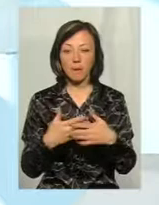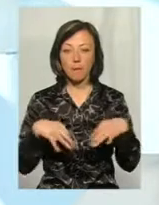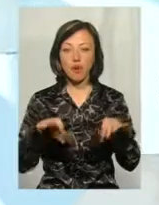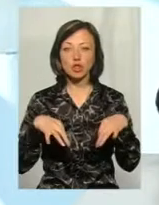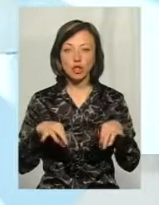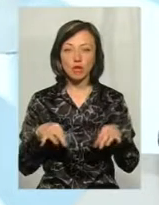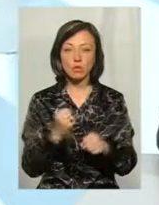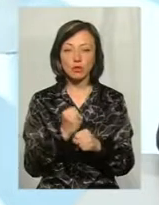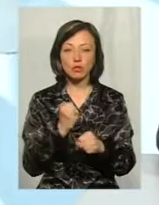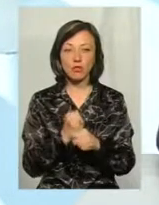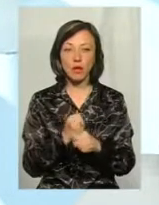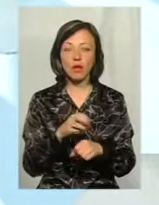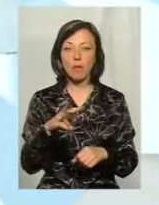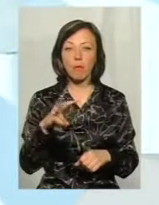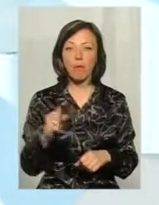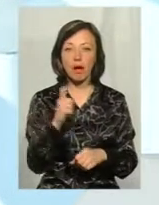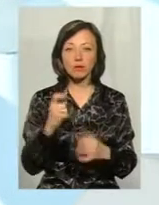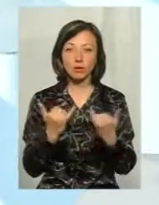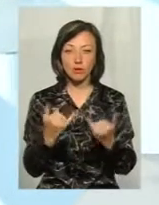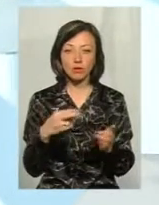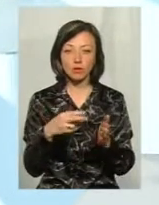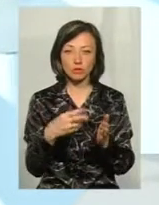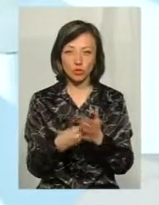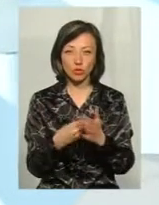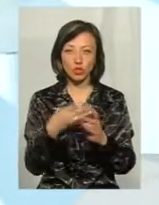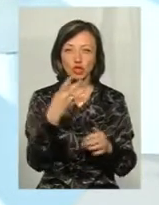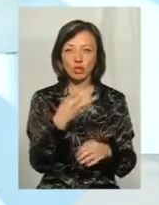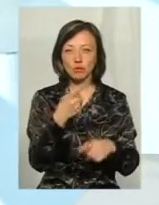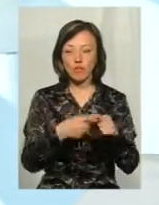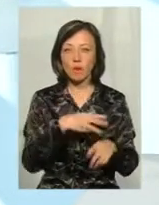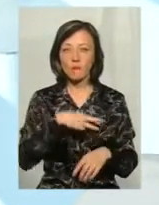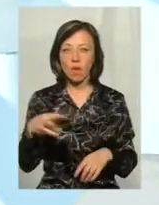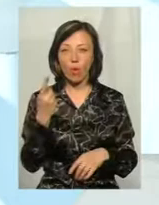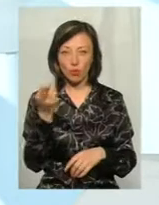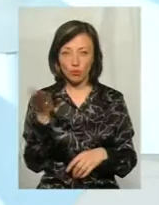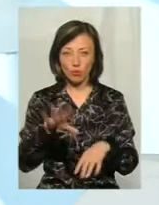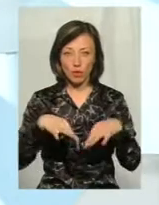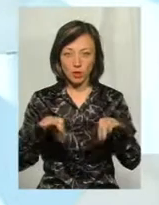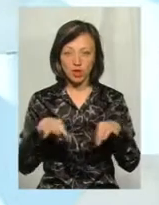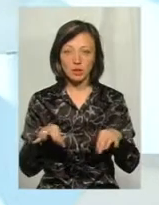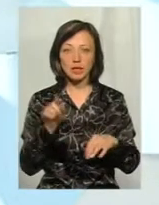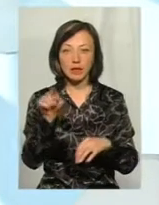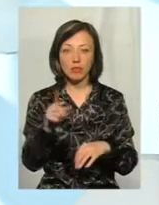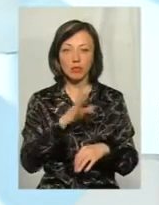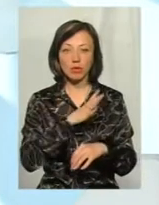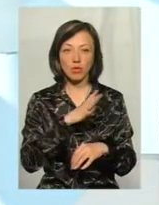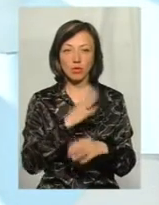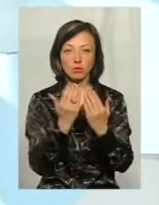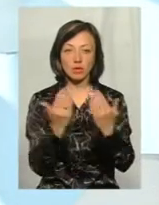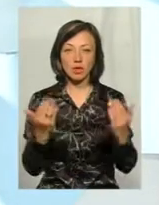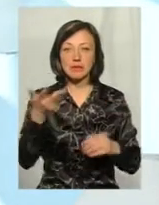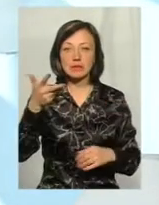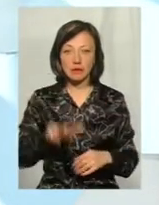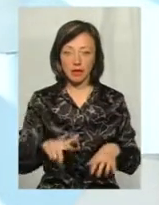які працювали, МАЗи, значить, вони сьогодні стоять по 4,5 мільйони за одну машину. Їх, значить, там було виставлено, значить,